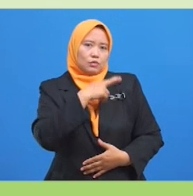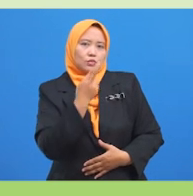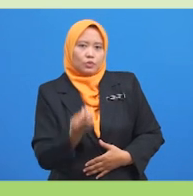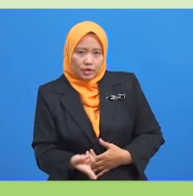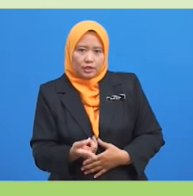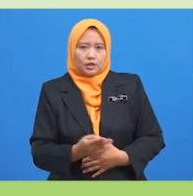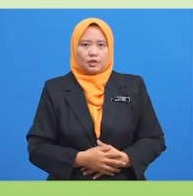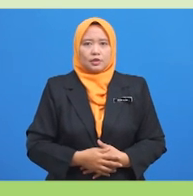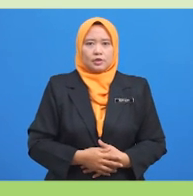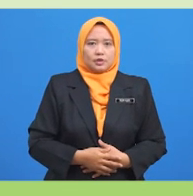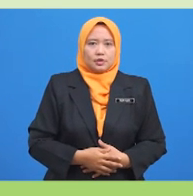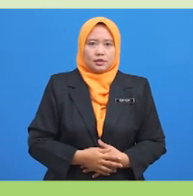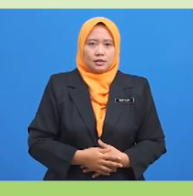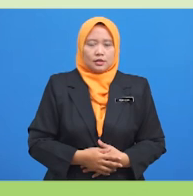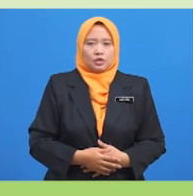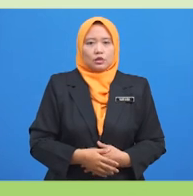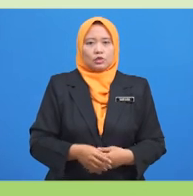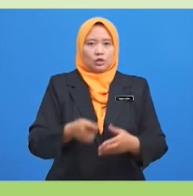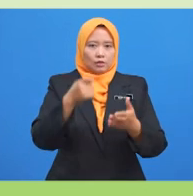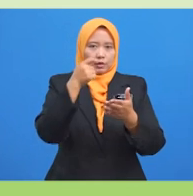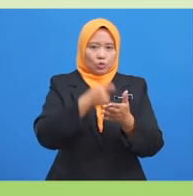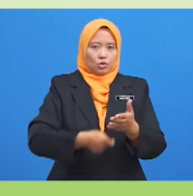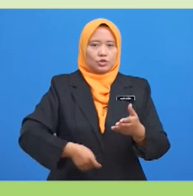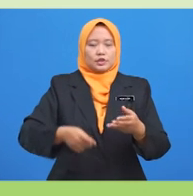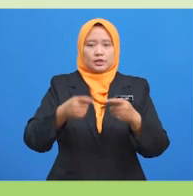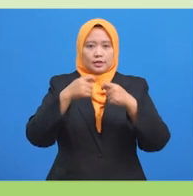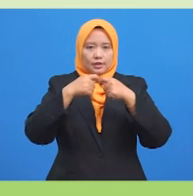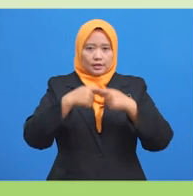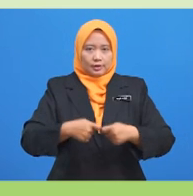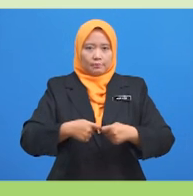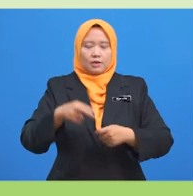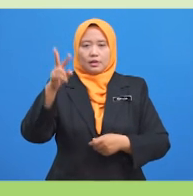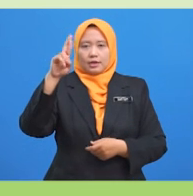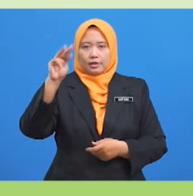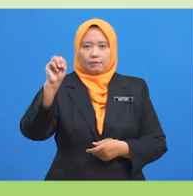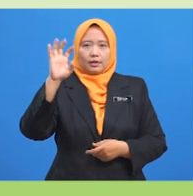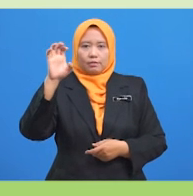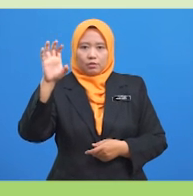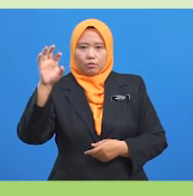Sebaliknya, jika firma meneruskan operasi, kerugian yang ditanggung hanya